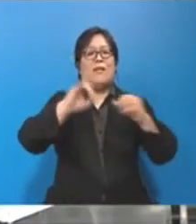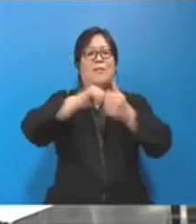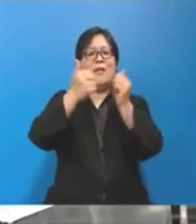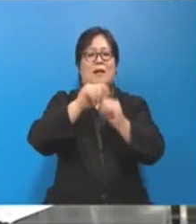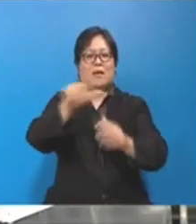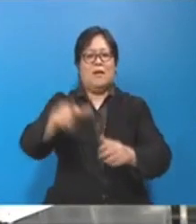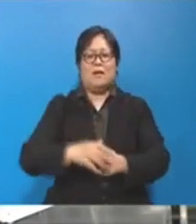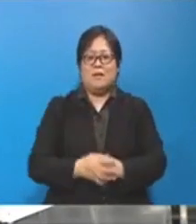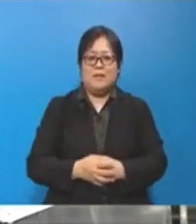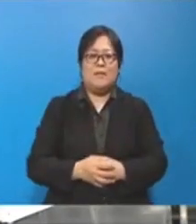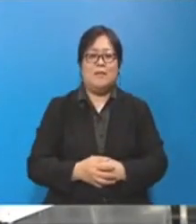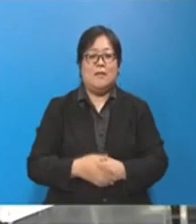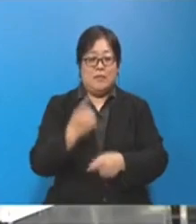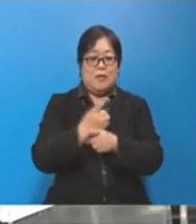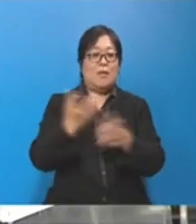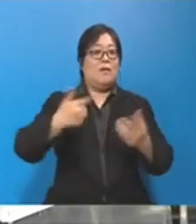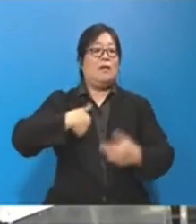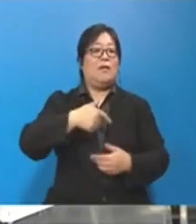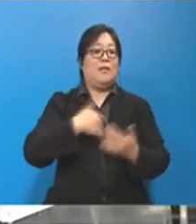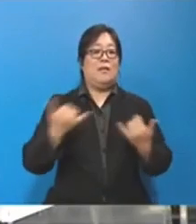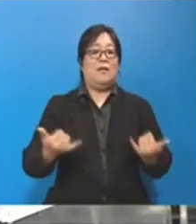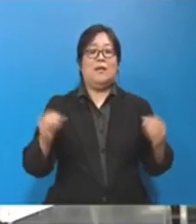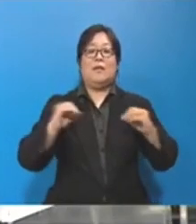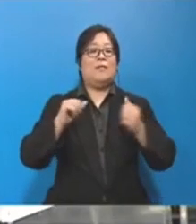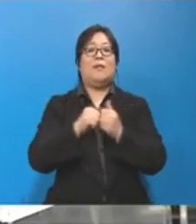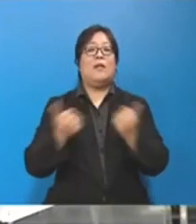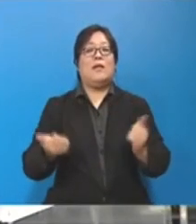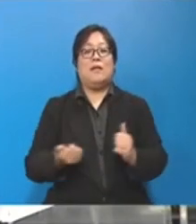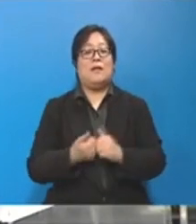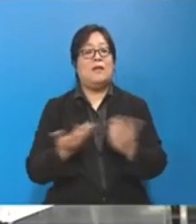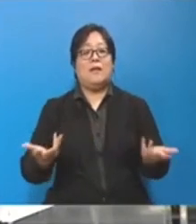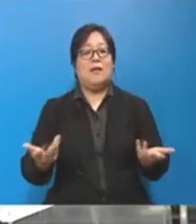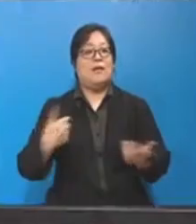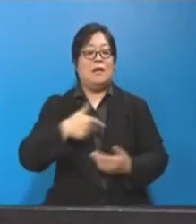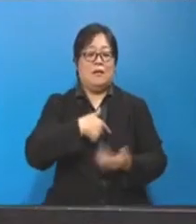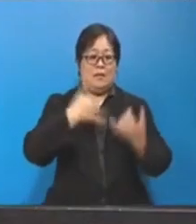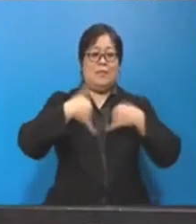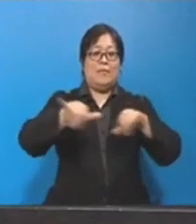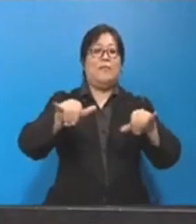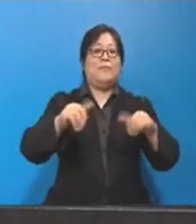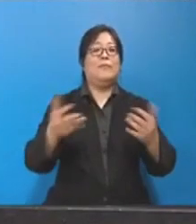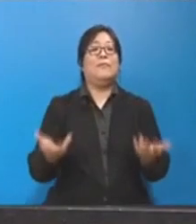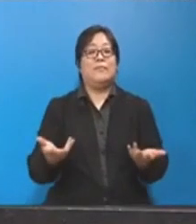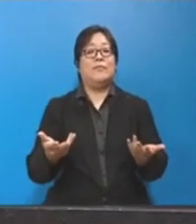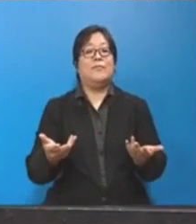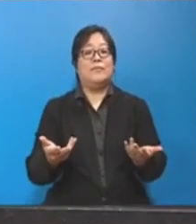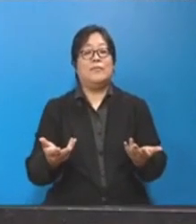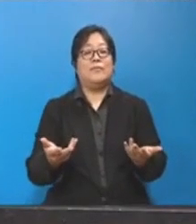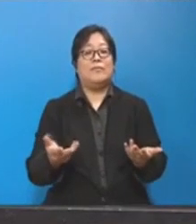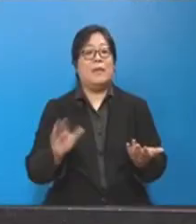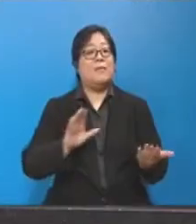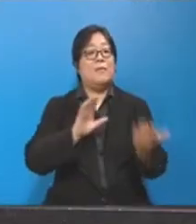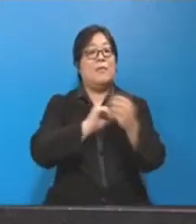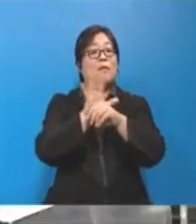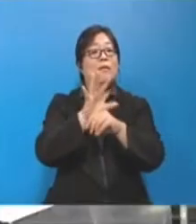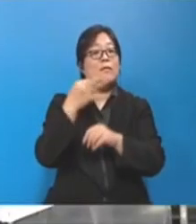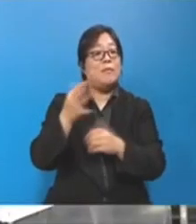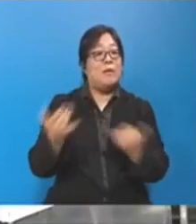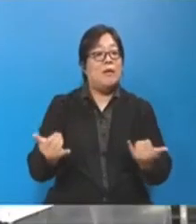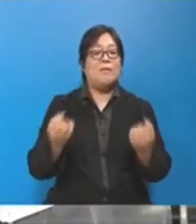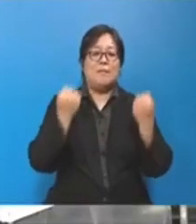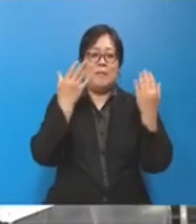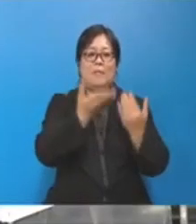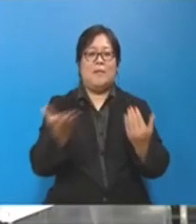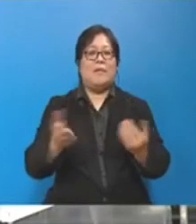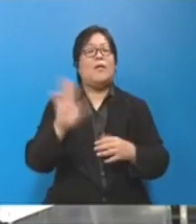salah Hai teh kami count ada masalah sebab kita masih lagi menghadapi endemik komik 11